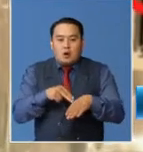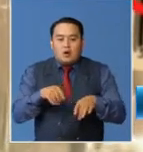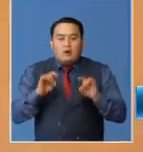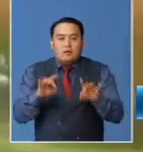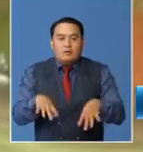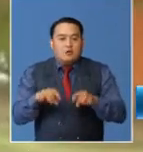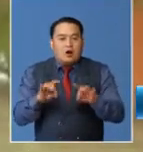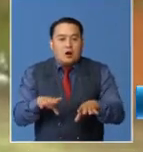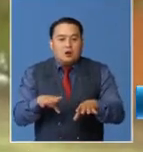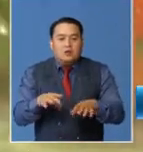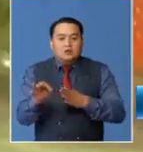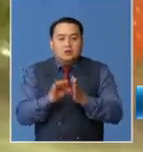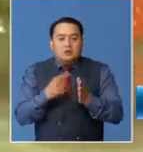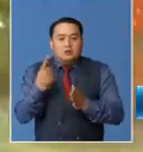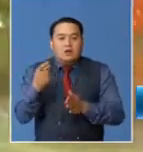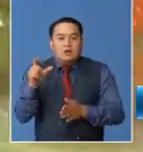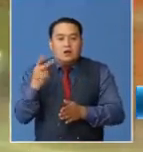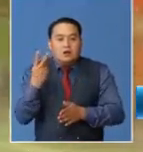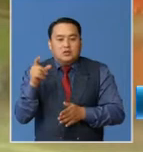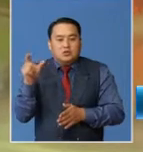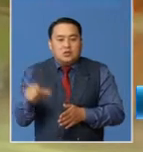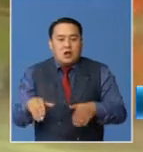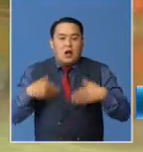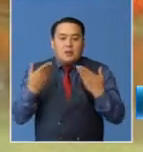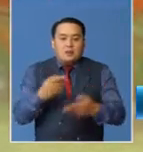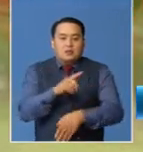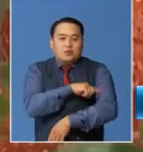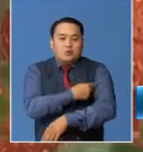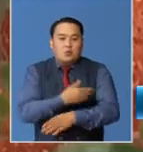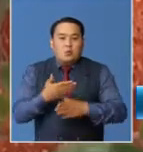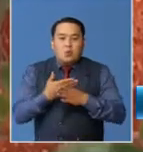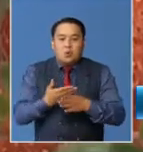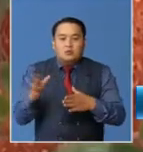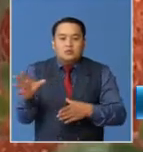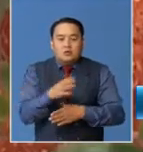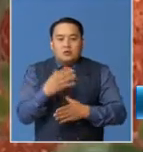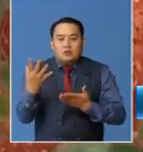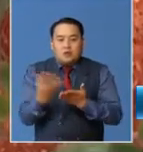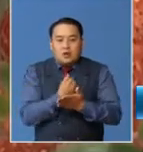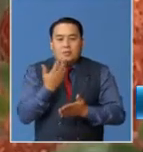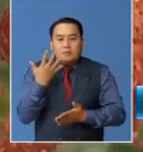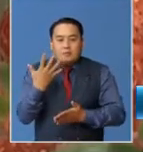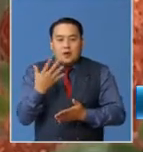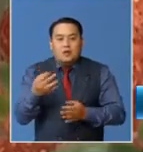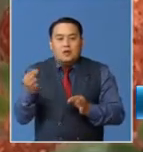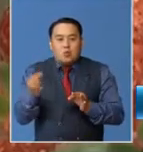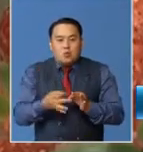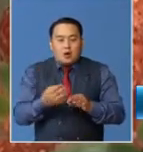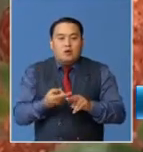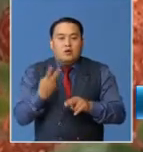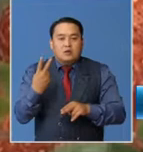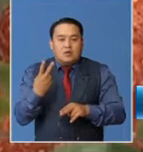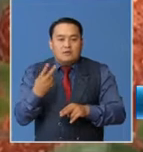минувшую среду, когда сразу 2 человека обратились за медицинской помощью. Всего было обнаружено 5 таких упаковок. 2